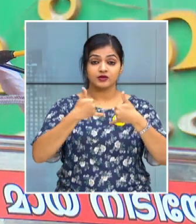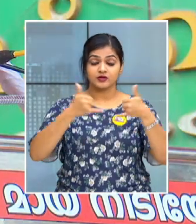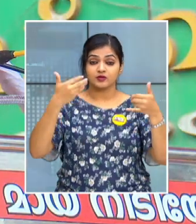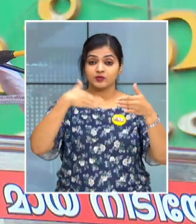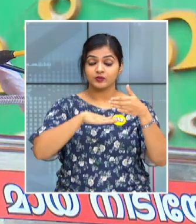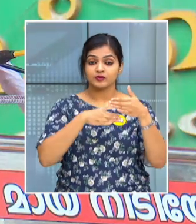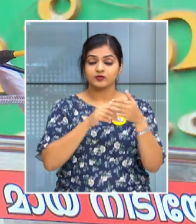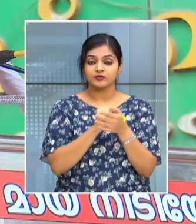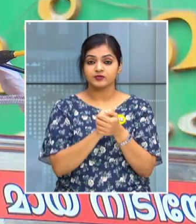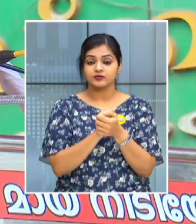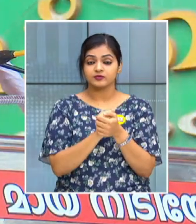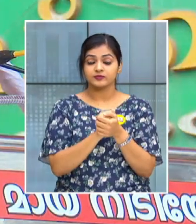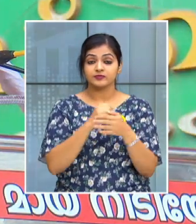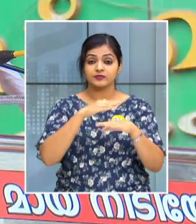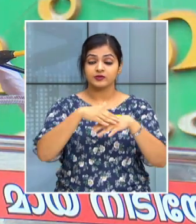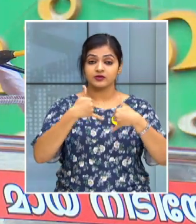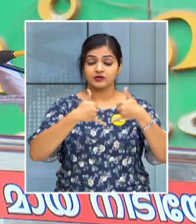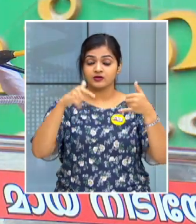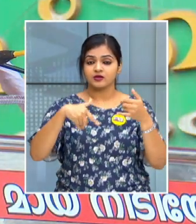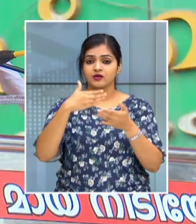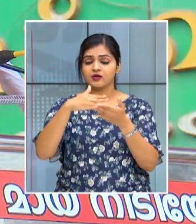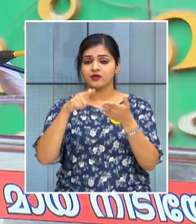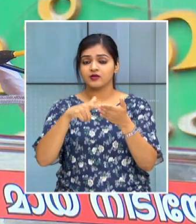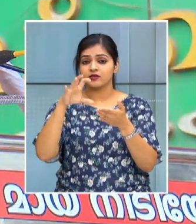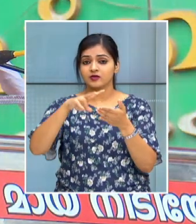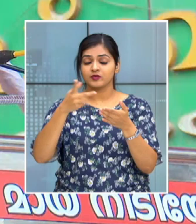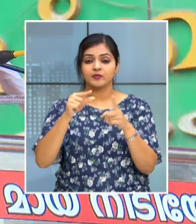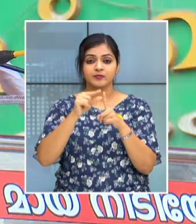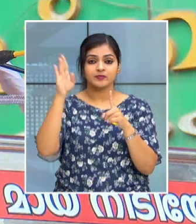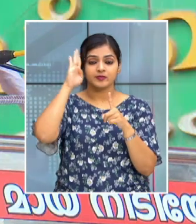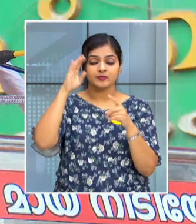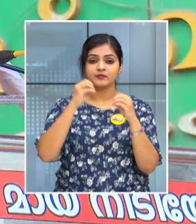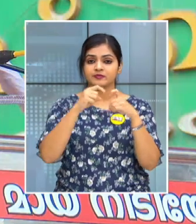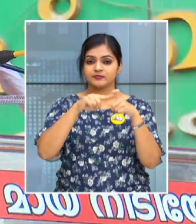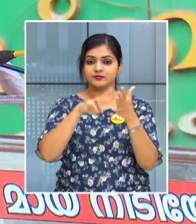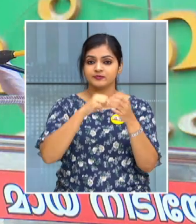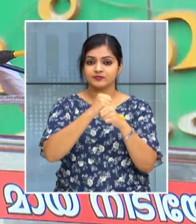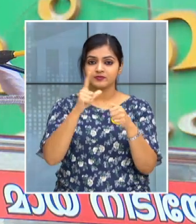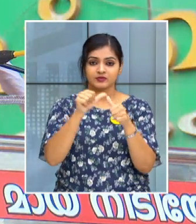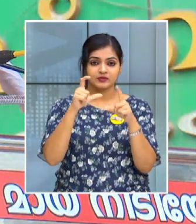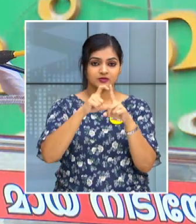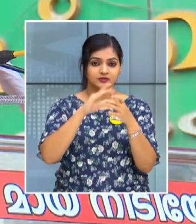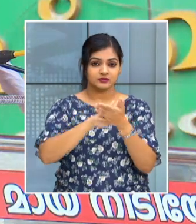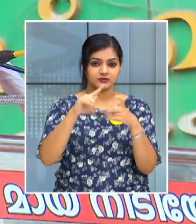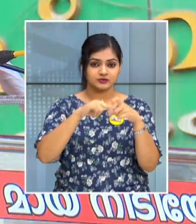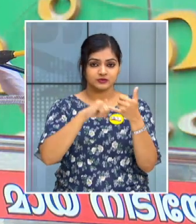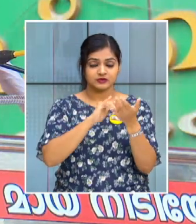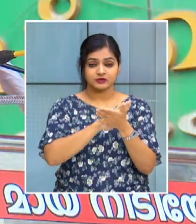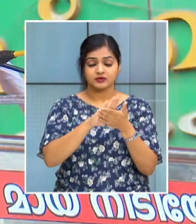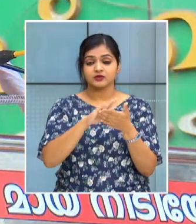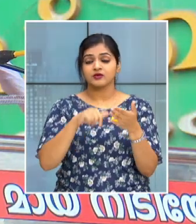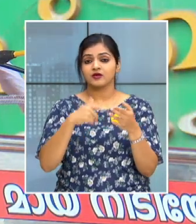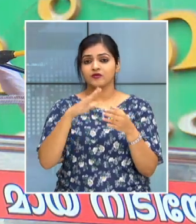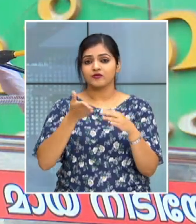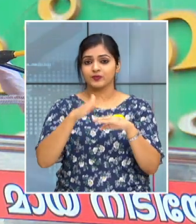രാജ്യത്തിനകത്തേക്ക് രാജ്യത്തിൻ്റെ അയൽപക്കങ്ങളിൽ നിന്ന് വരുന്ന പാകിസ്ഥാൻ, ബംഗ്ലാദേശ്, അഫ്ഗാനിസ്ഥാൻ അവിടങ്ങളിൽ നിന്ന് വരുന്ന